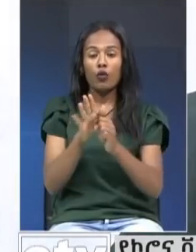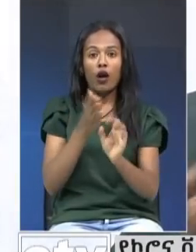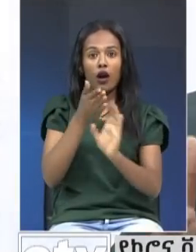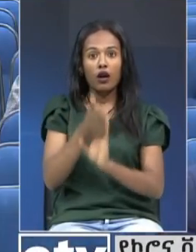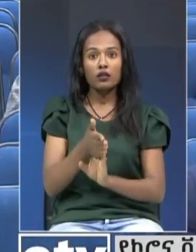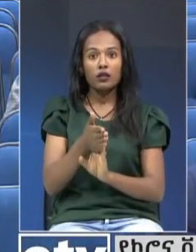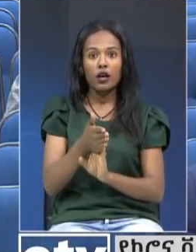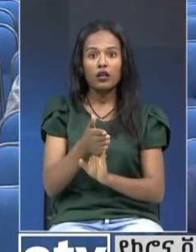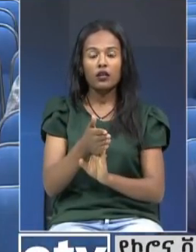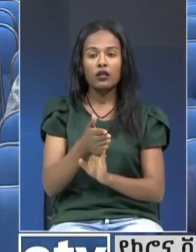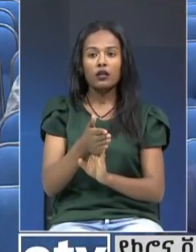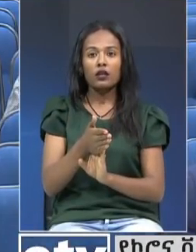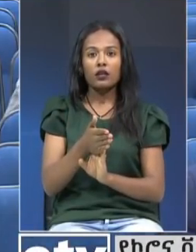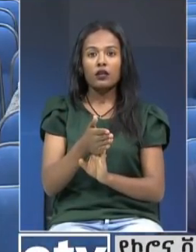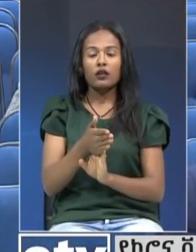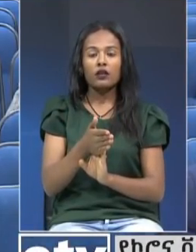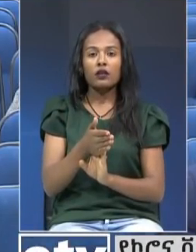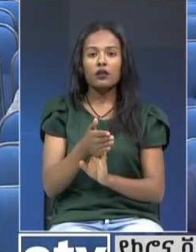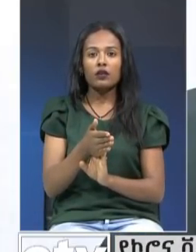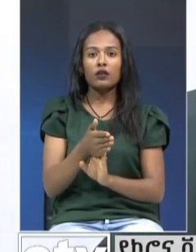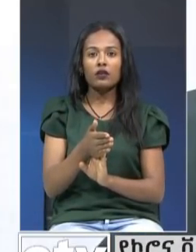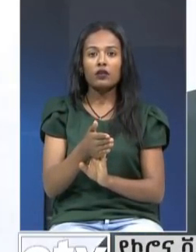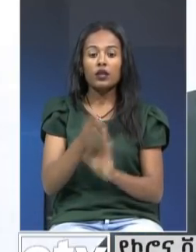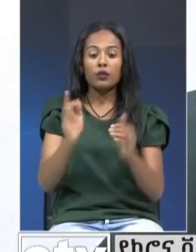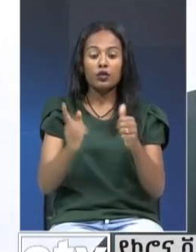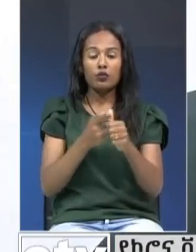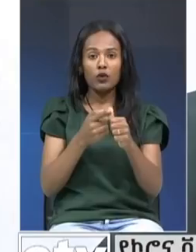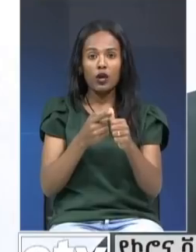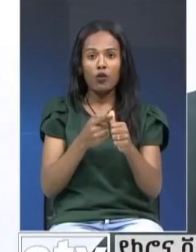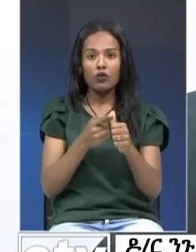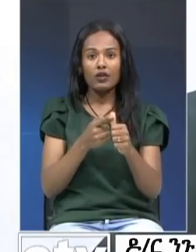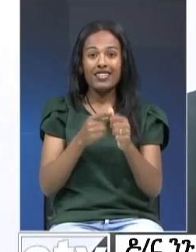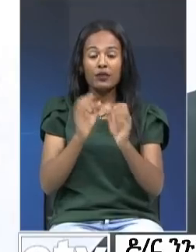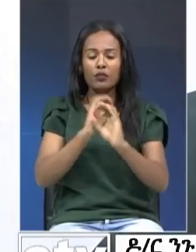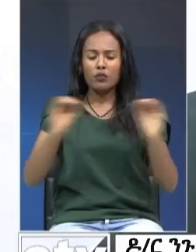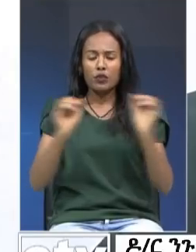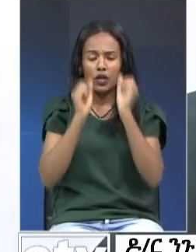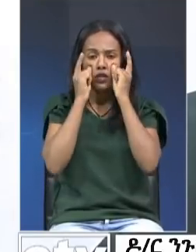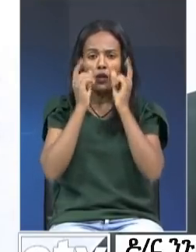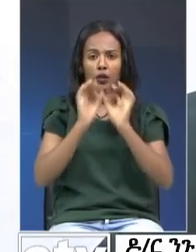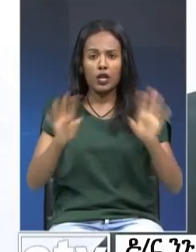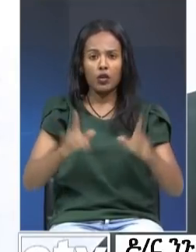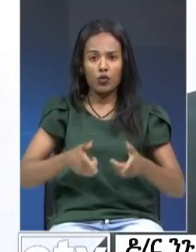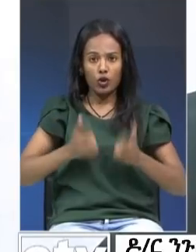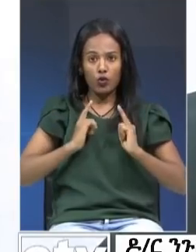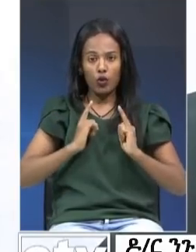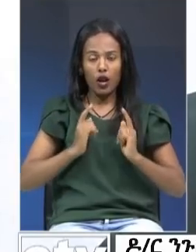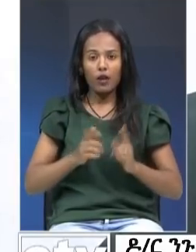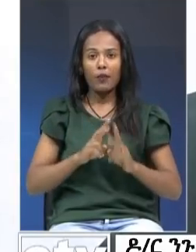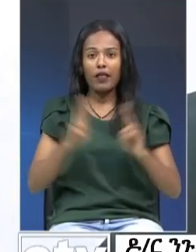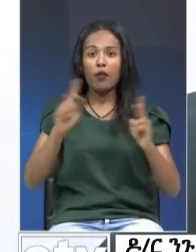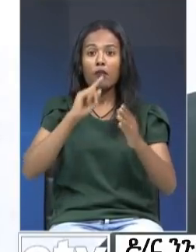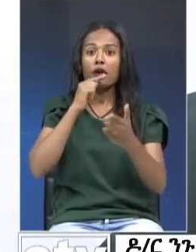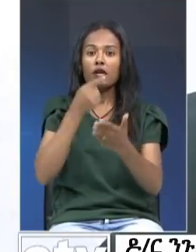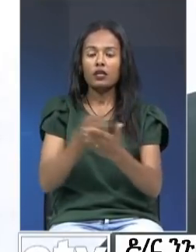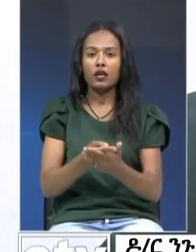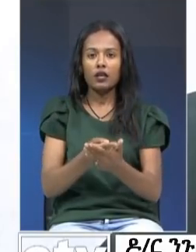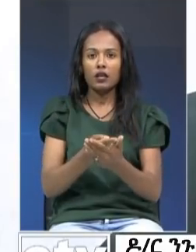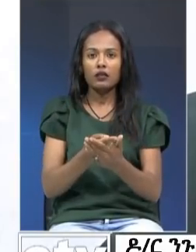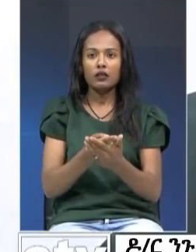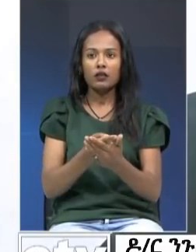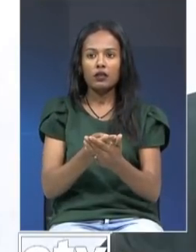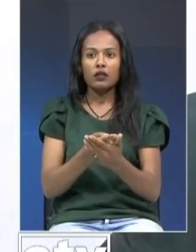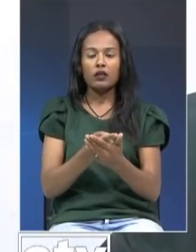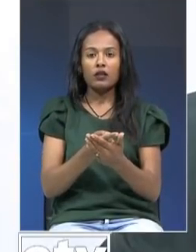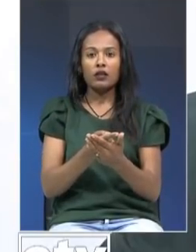መክፈል ተገቢ ነው ብዬ አስባለሁ። የመጀመሪያው ምንም ግንዛቤ የሌለው ይኖራል፣ በጣም በርግጠኛነት አዲስ አበባ መሆኑ